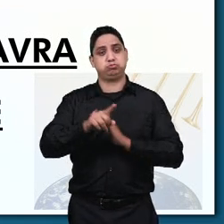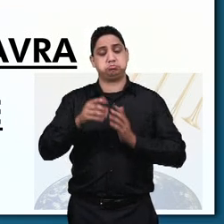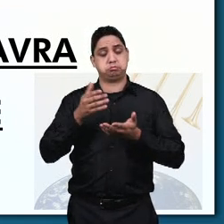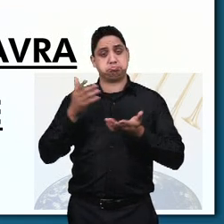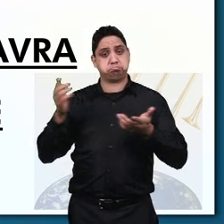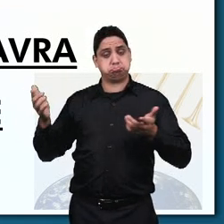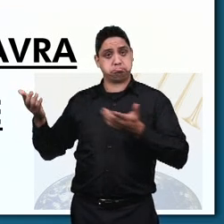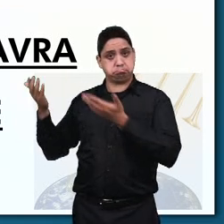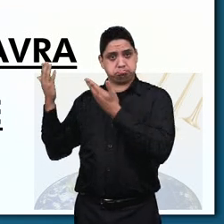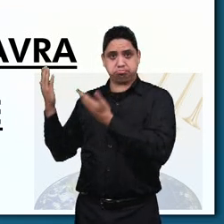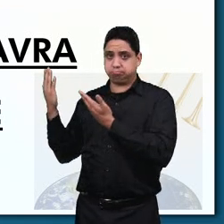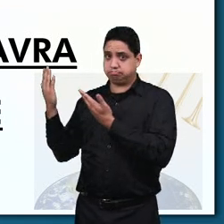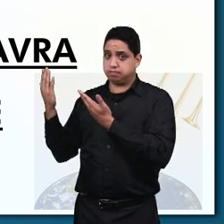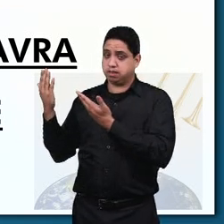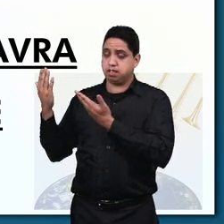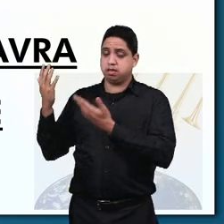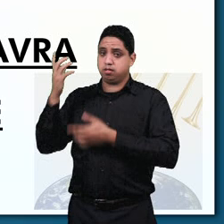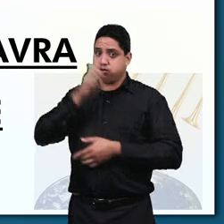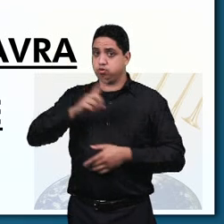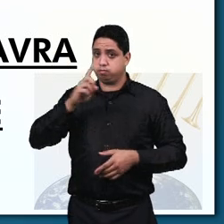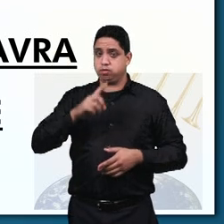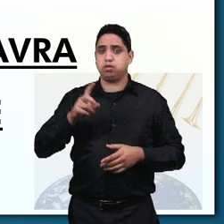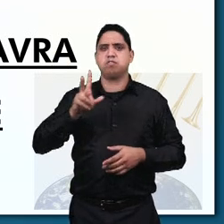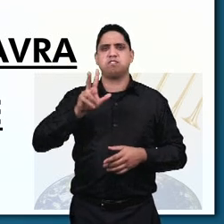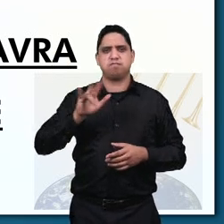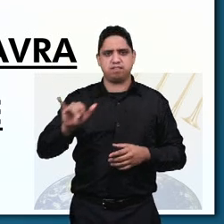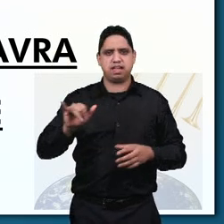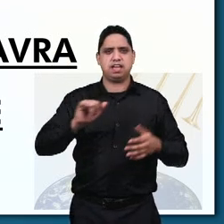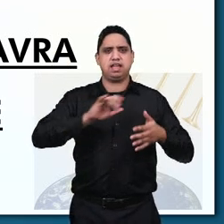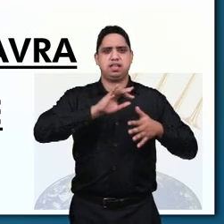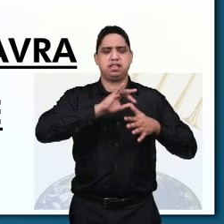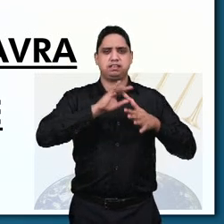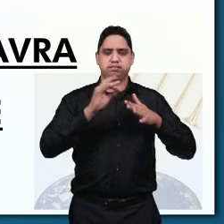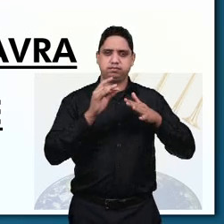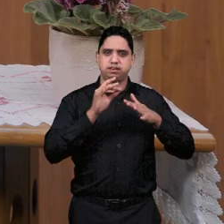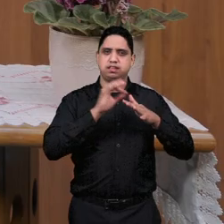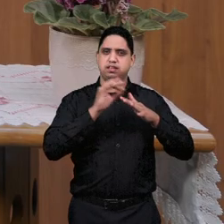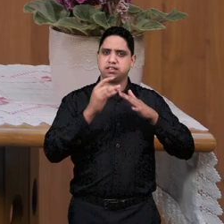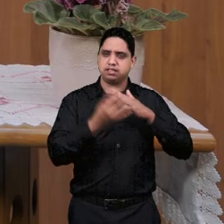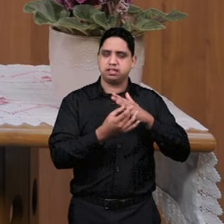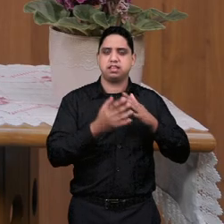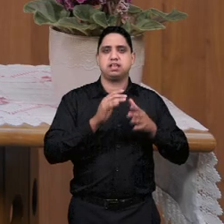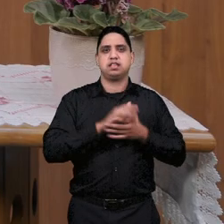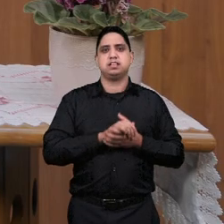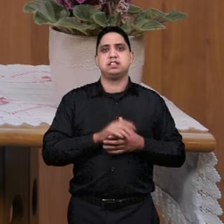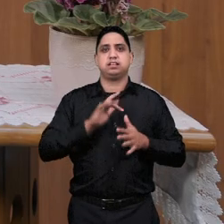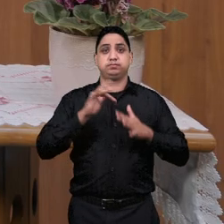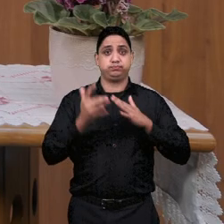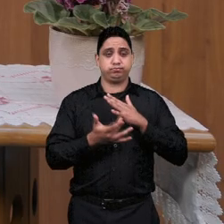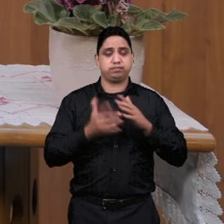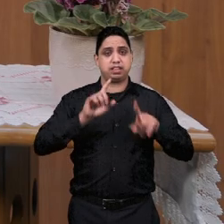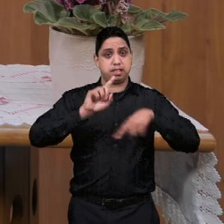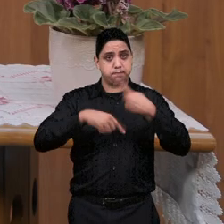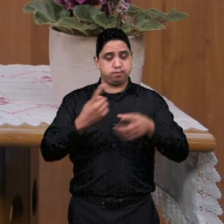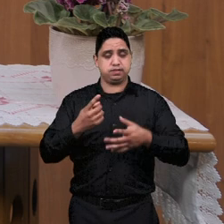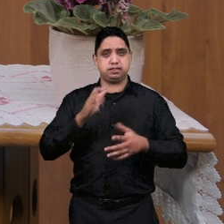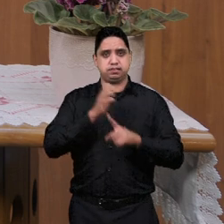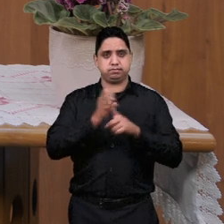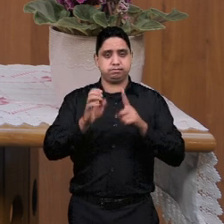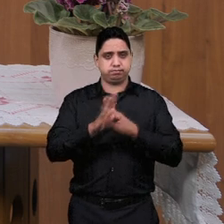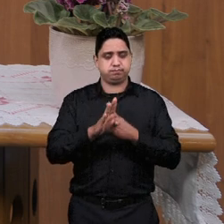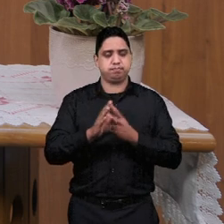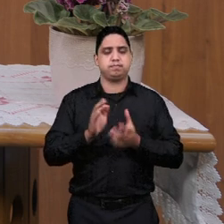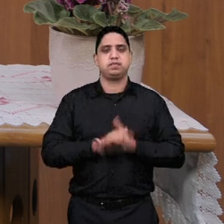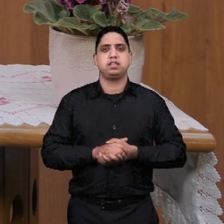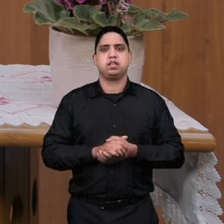être postée ici dans nos réseaux sociaux, juste après l'école biblique dominicale. Et les pasteurs avec